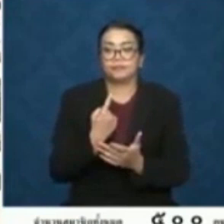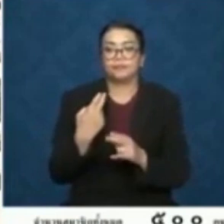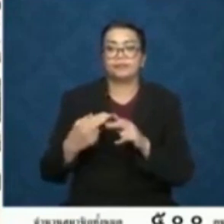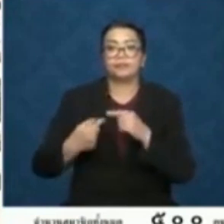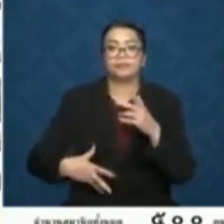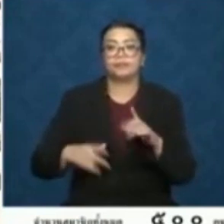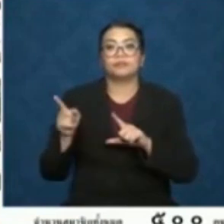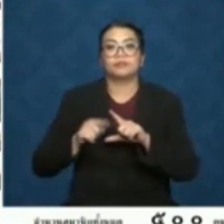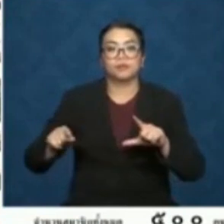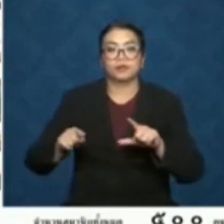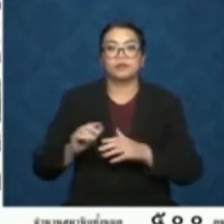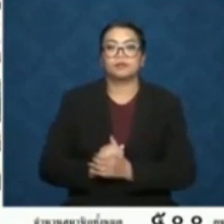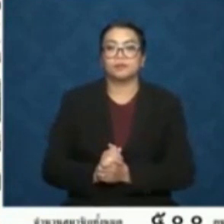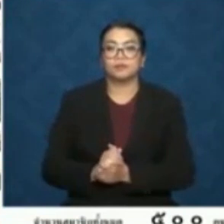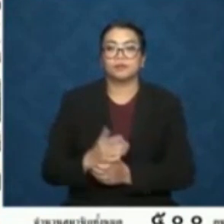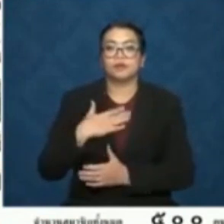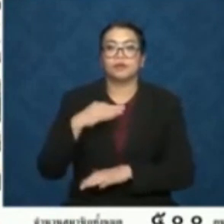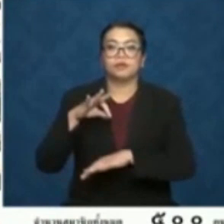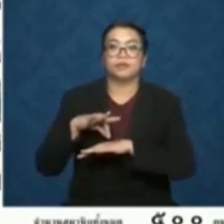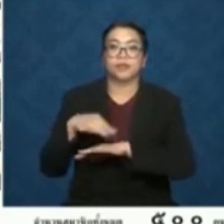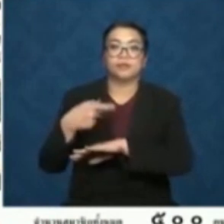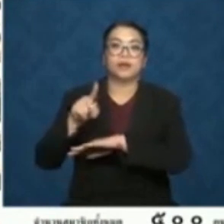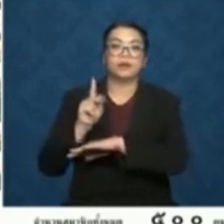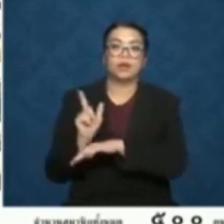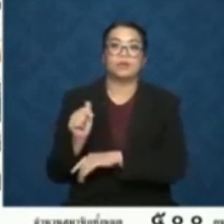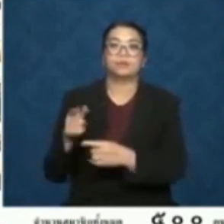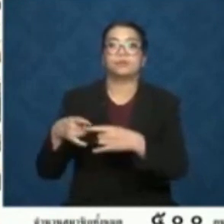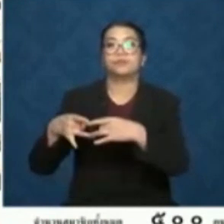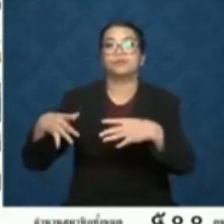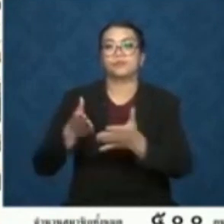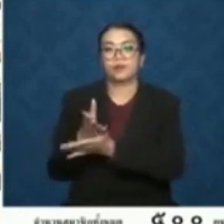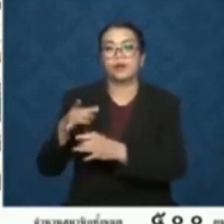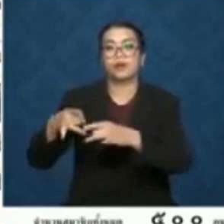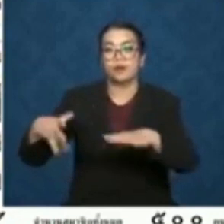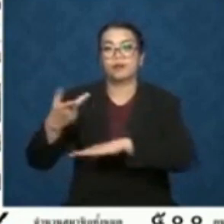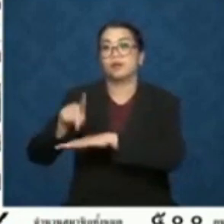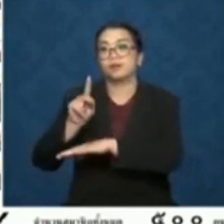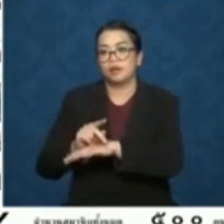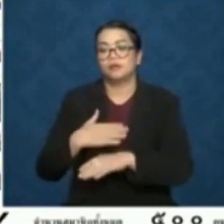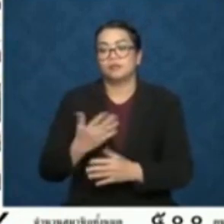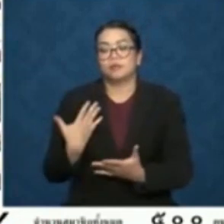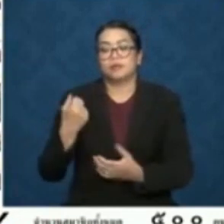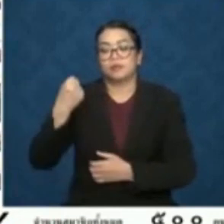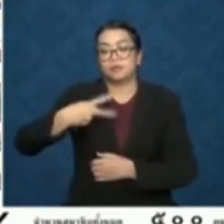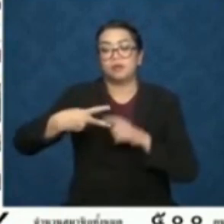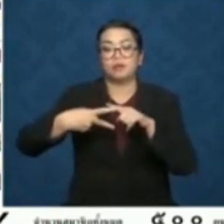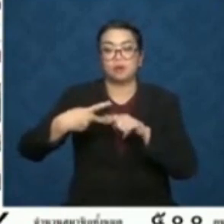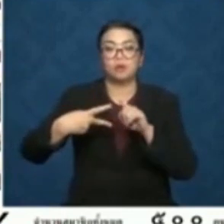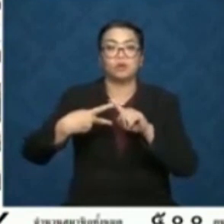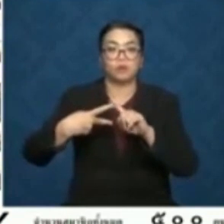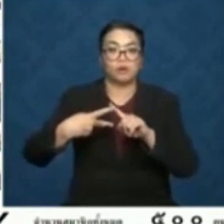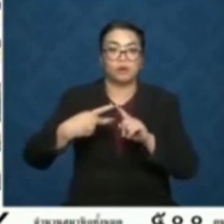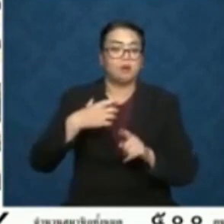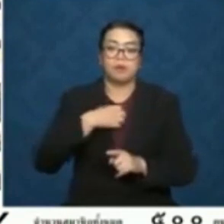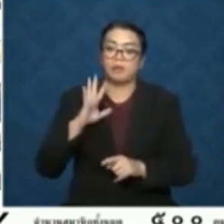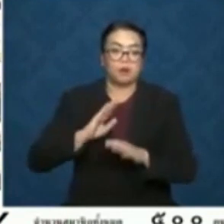ขอบคุณท่านประธานครับผมประกรณ์วุฒิอุดมพิพัฒน์สกุลผู้แทนราษฎรบัญชีรายชื่อพรรคก้าวไกลในฐานะประธานวิปฝ่ายค้านนะครับก่อนอื่น